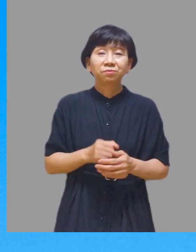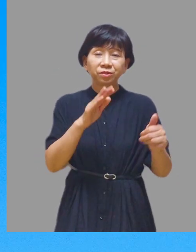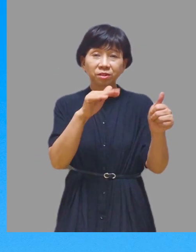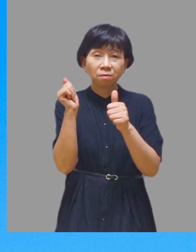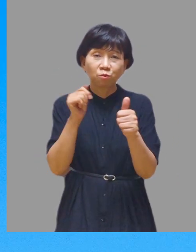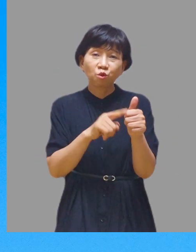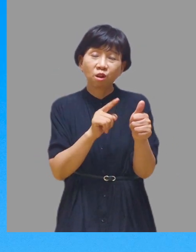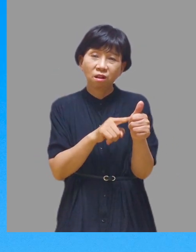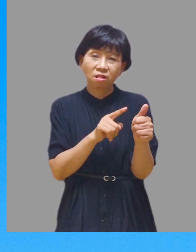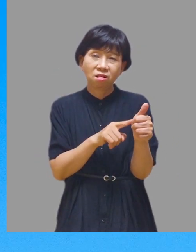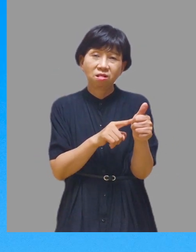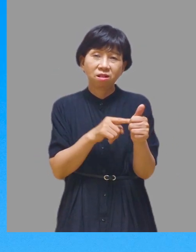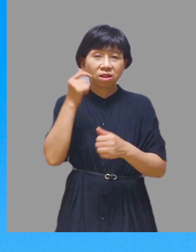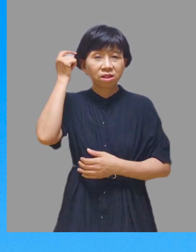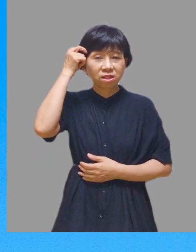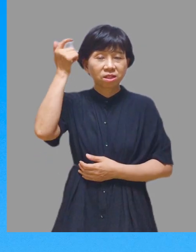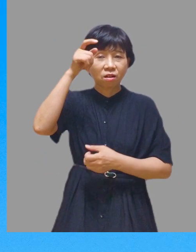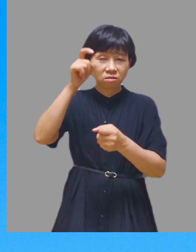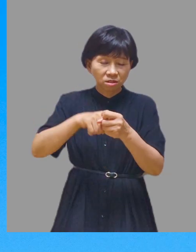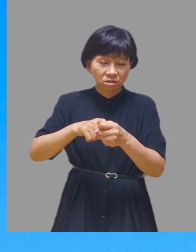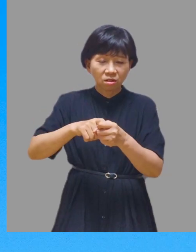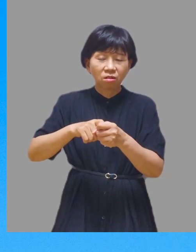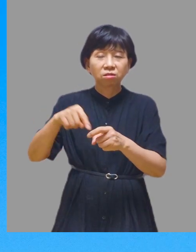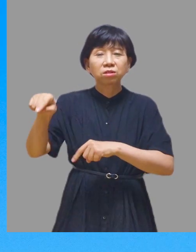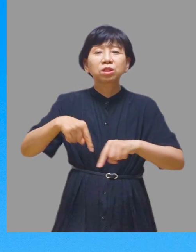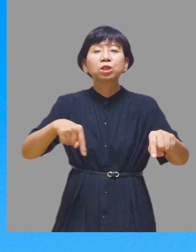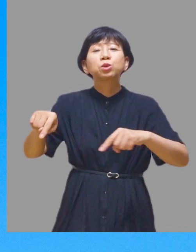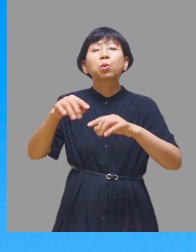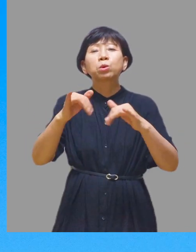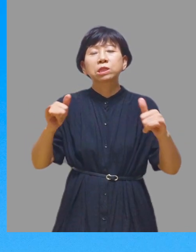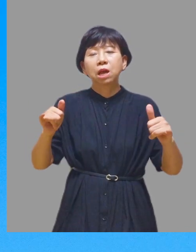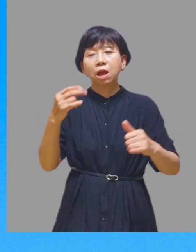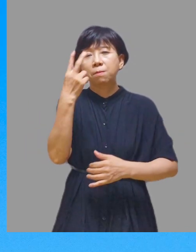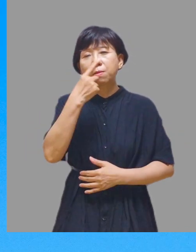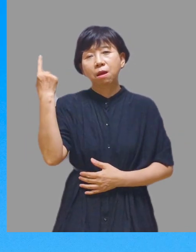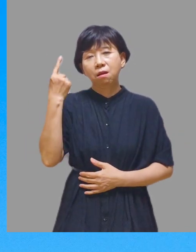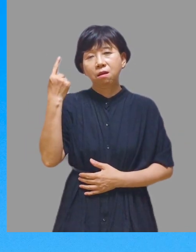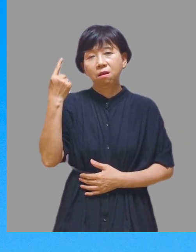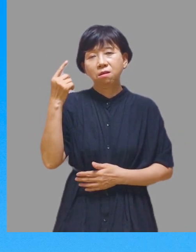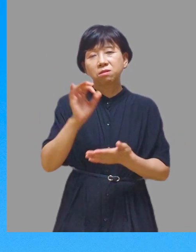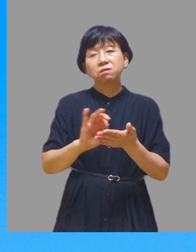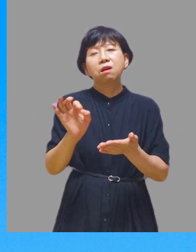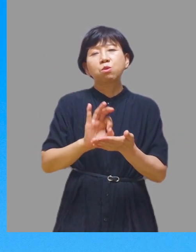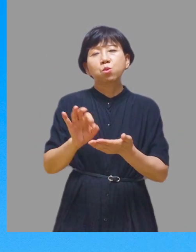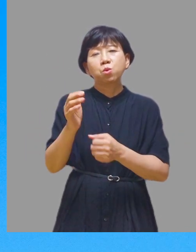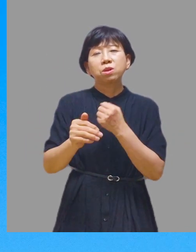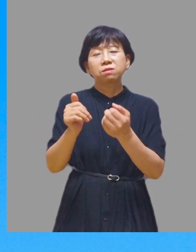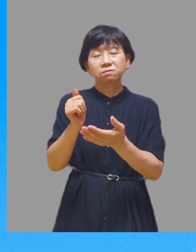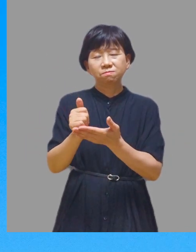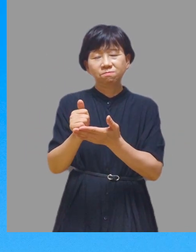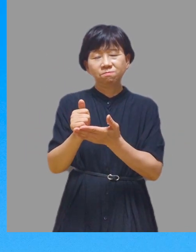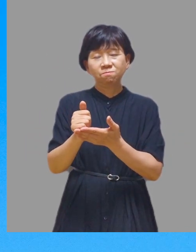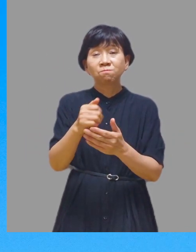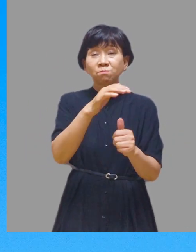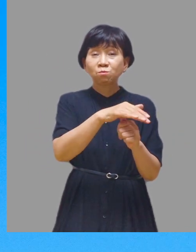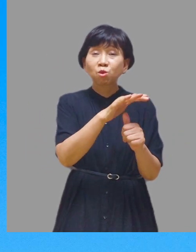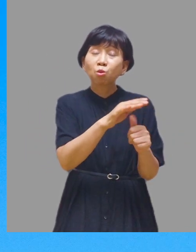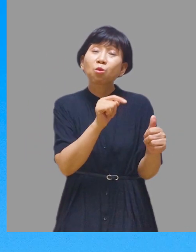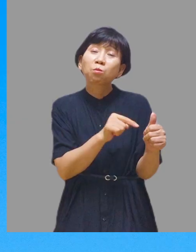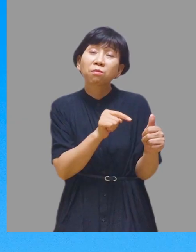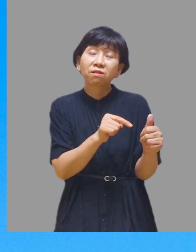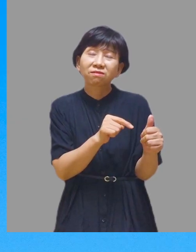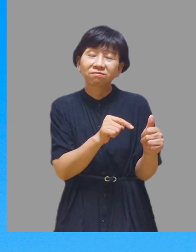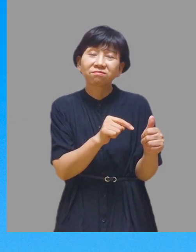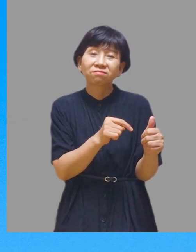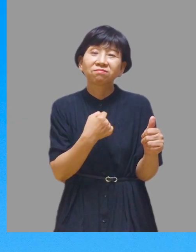한 사람을요, 영적인 지도자로, 영적 파수꾼으로 사용하셨다니까요. 그 어린 사무엘의 그 한마디 말